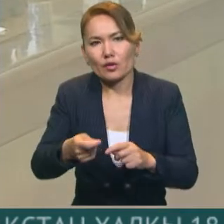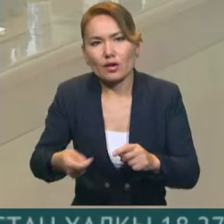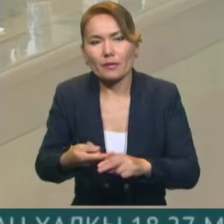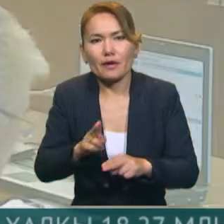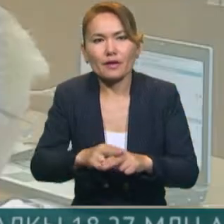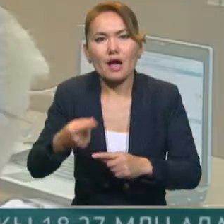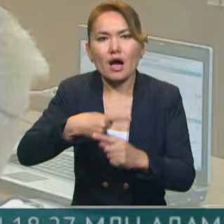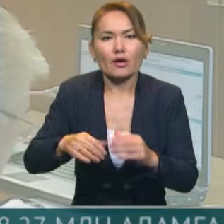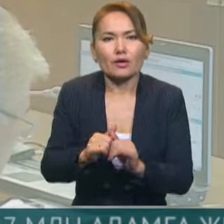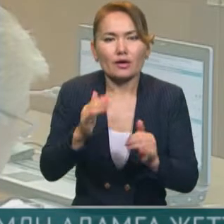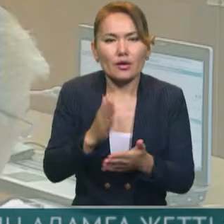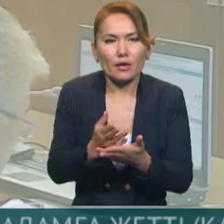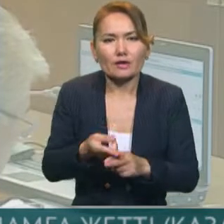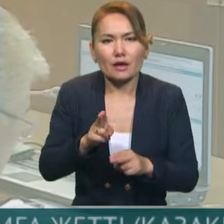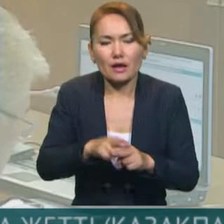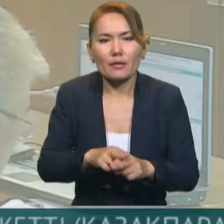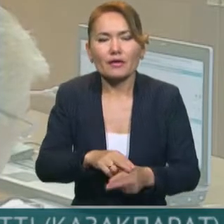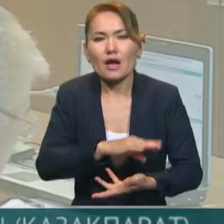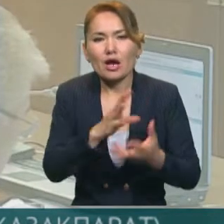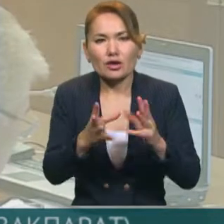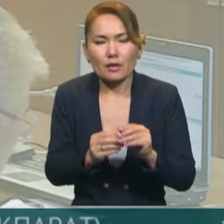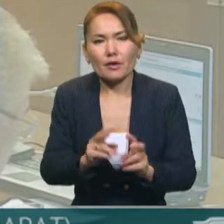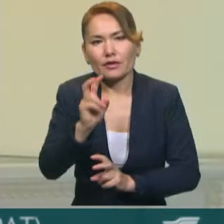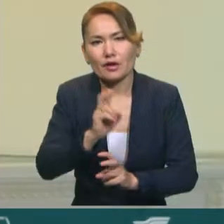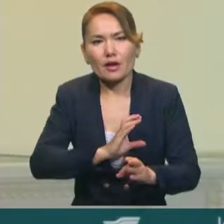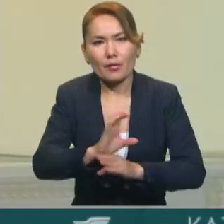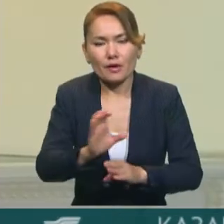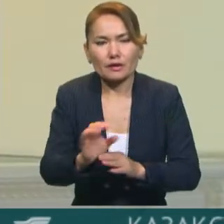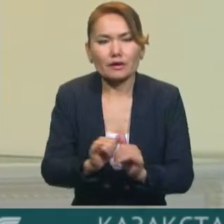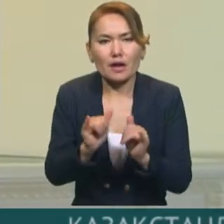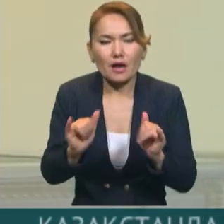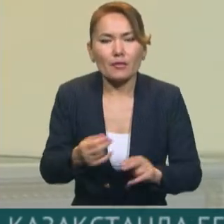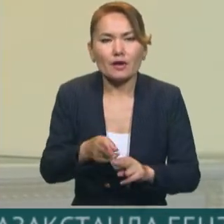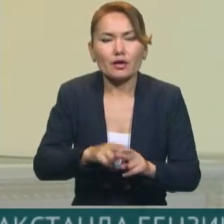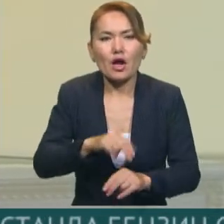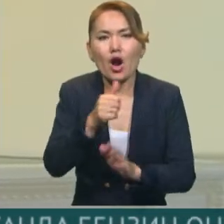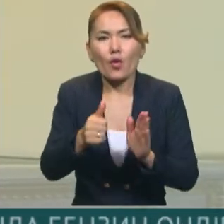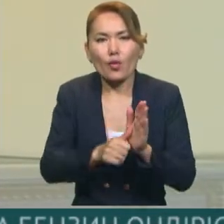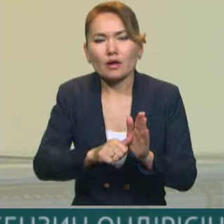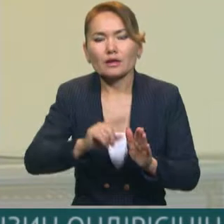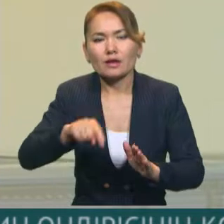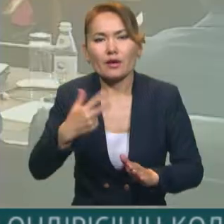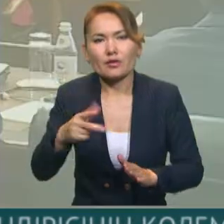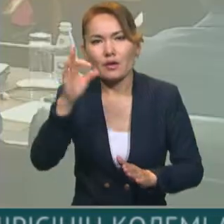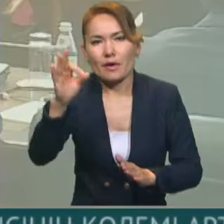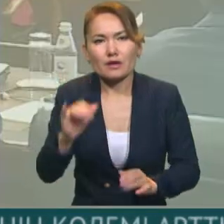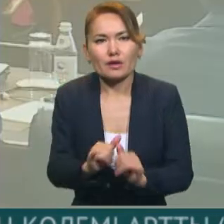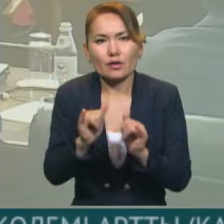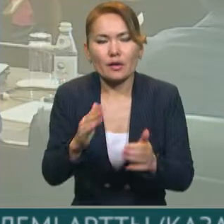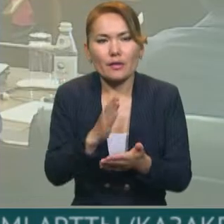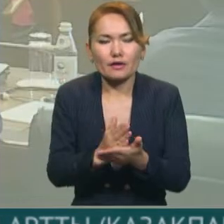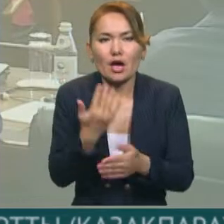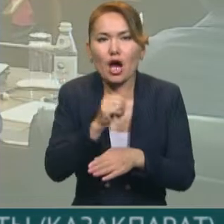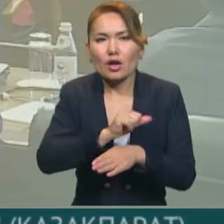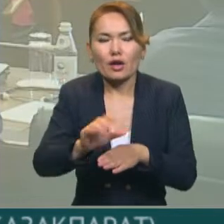сауда айналымына келетін болсақ, ол өсу үрдісін сақтап тұр. Мәселен, бірінші жарты жылдықта 16,3% ұлғайған. Экспорт